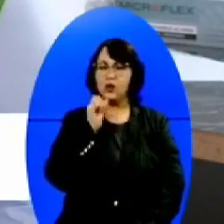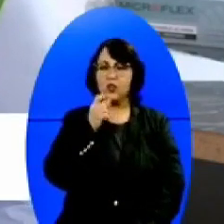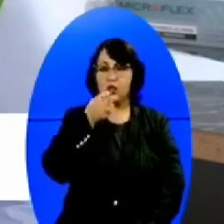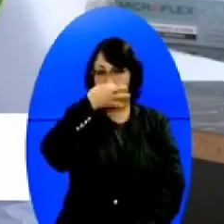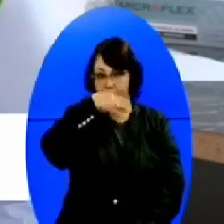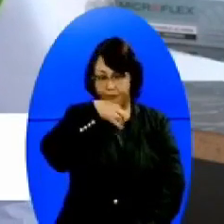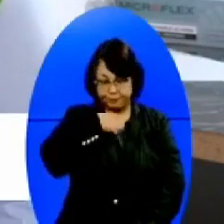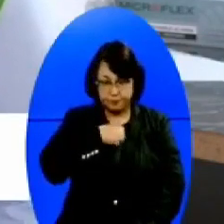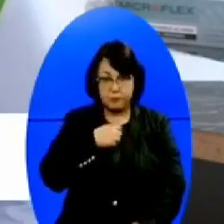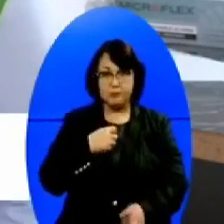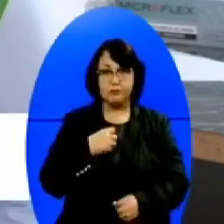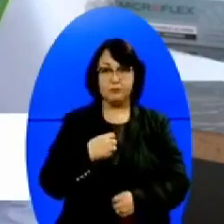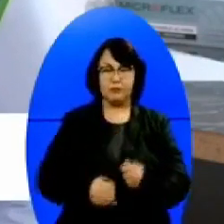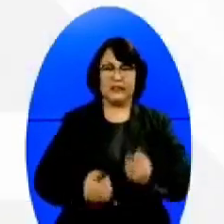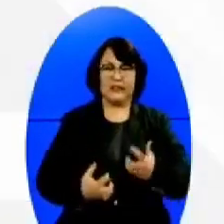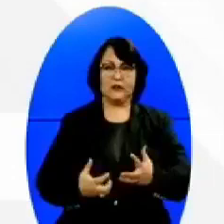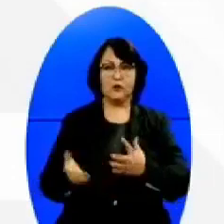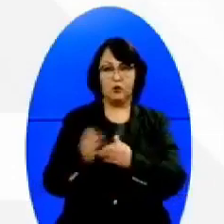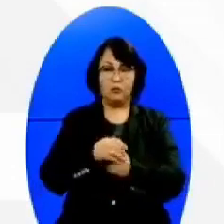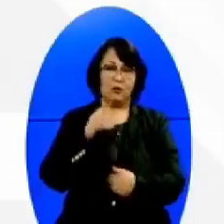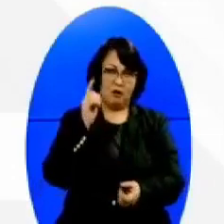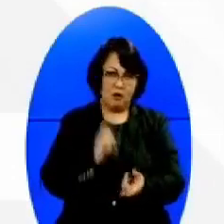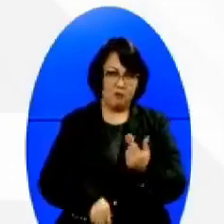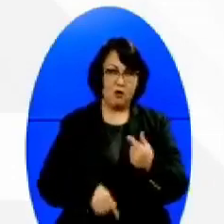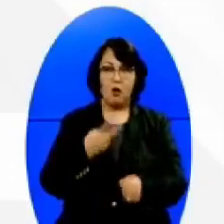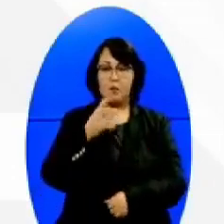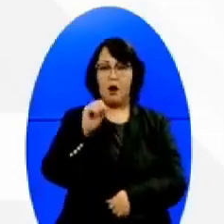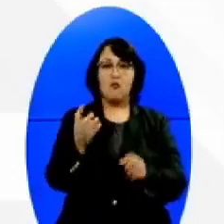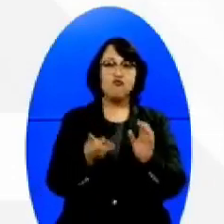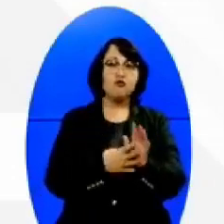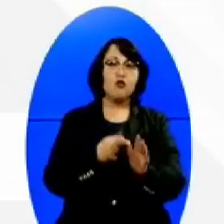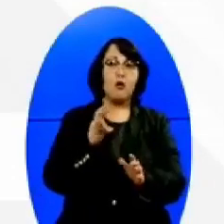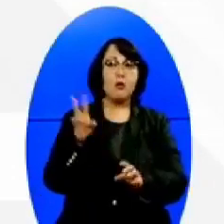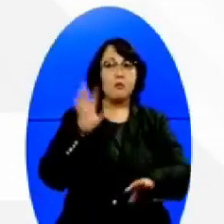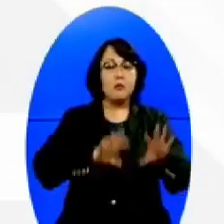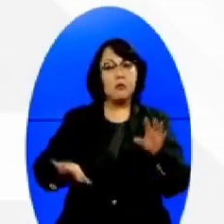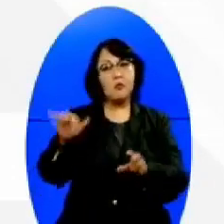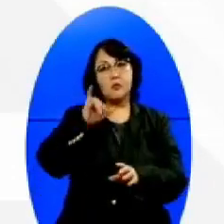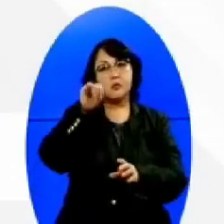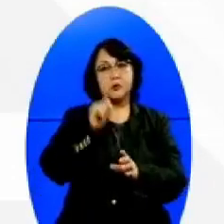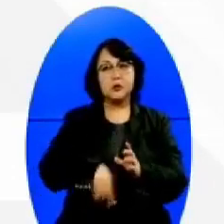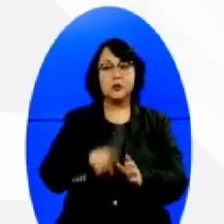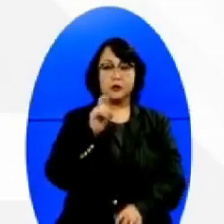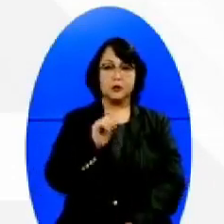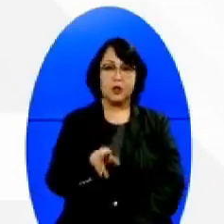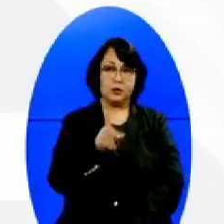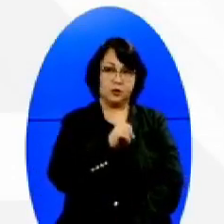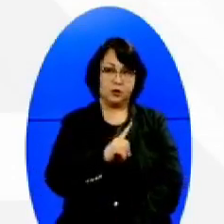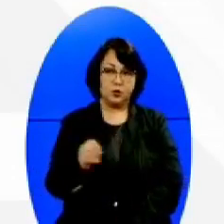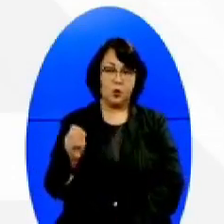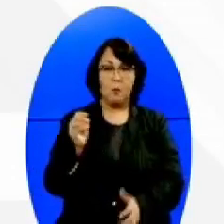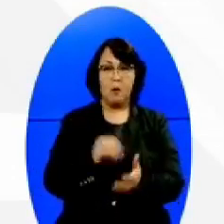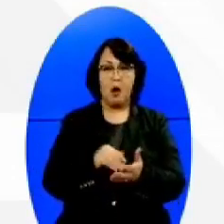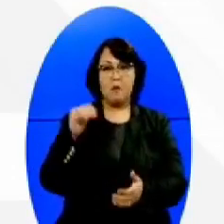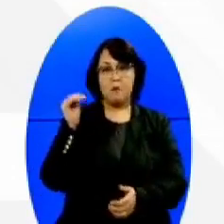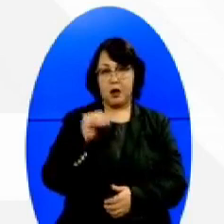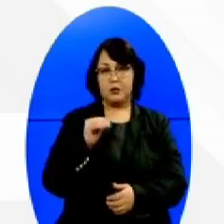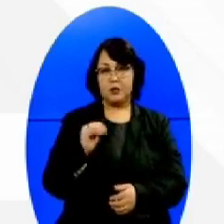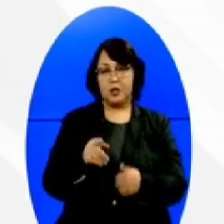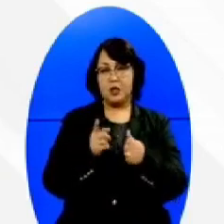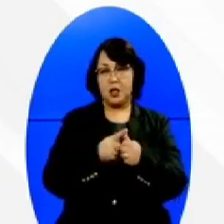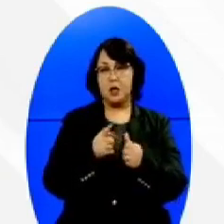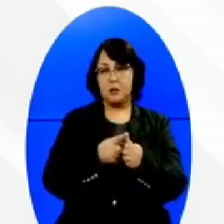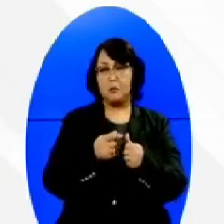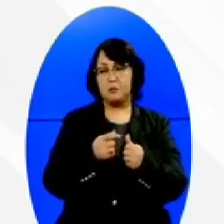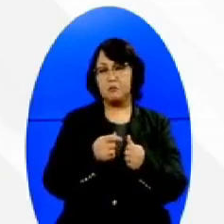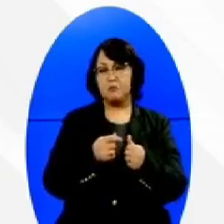түлж бүр үхэлд хүрэх аюултай. 2019 оны байдлаар улсын хэмжээнд нийт 1 сая 100 мянган автомашин бүртгэлтэй байна. Нэг